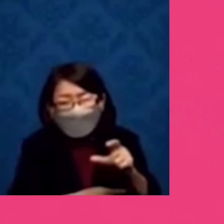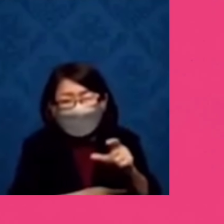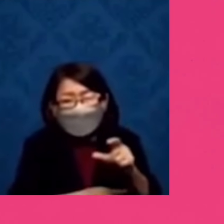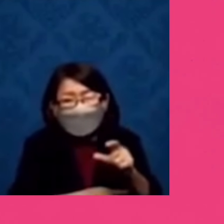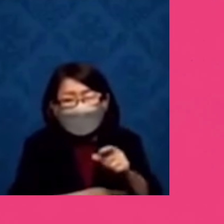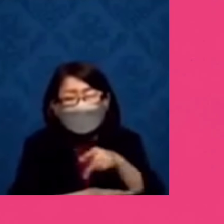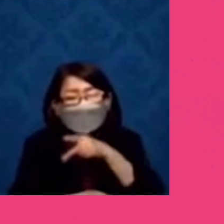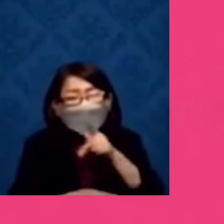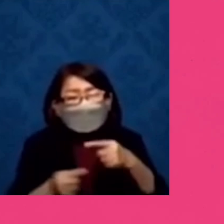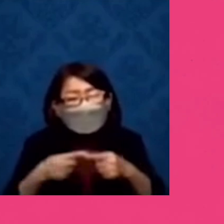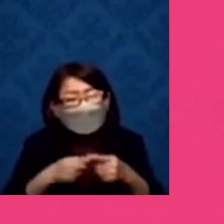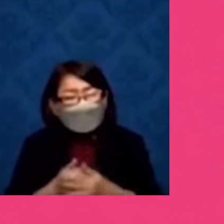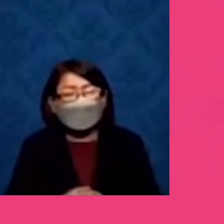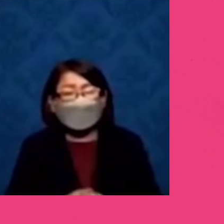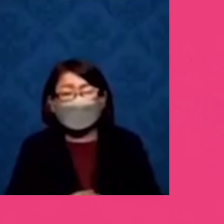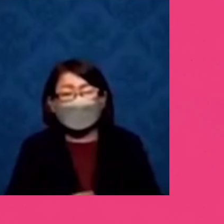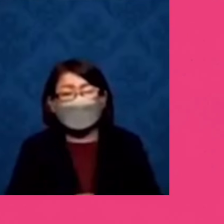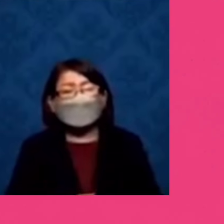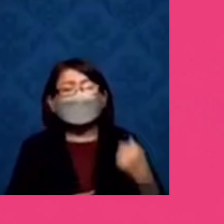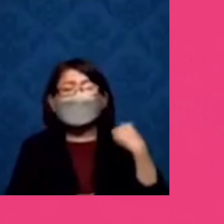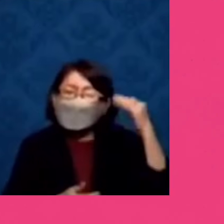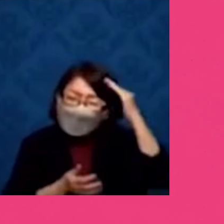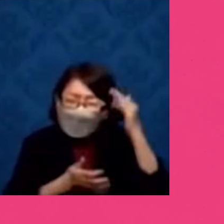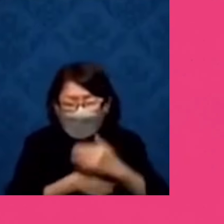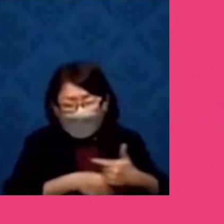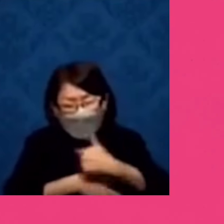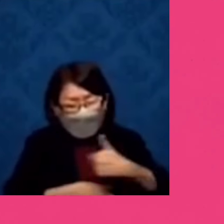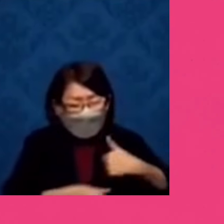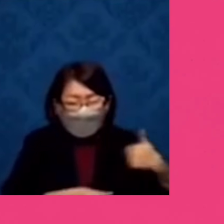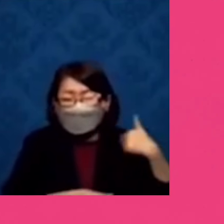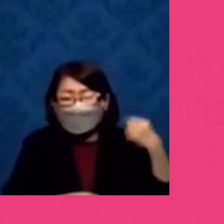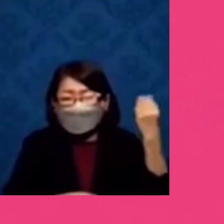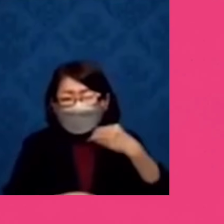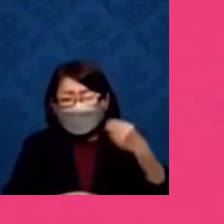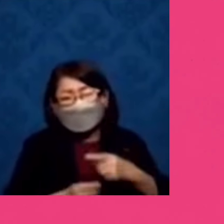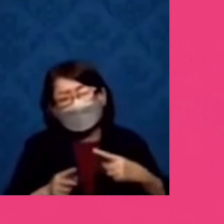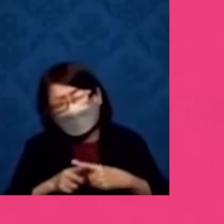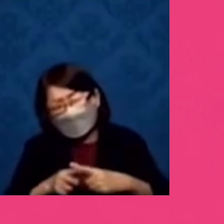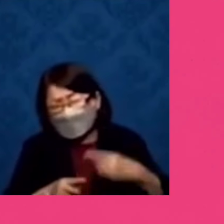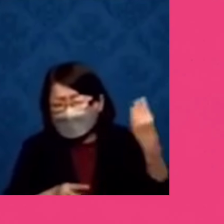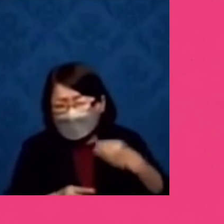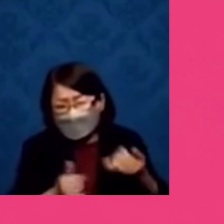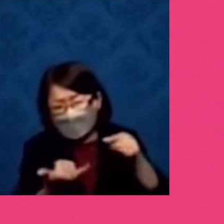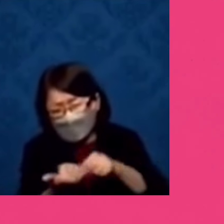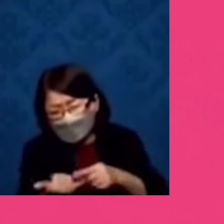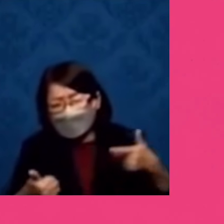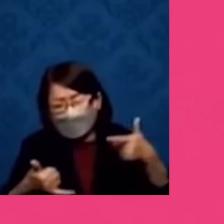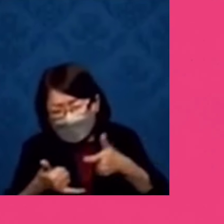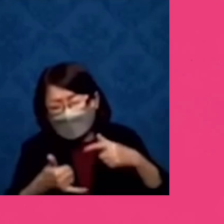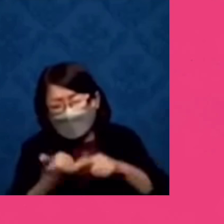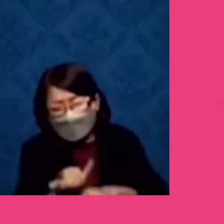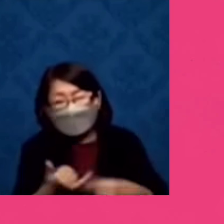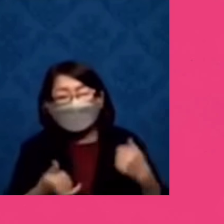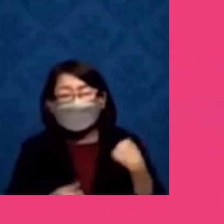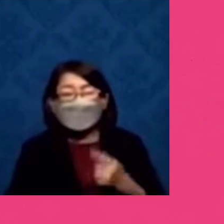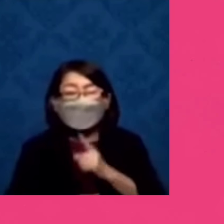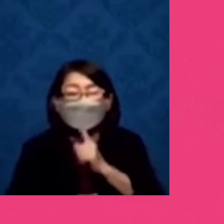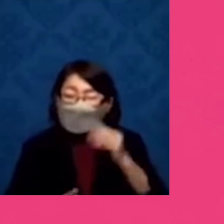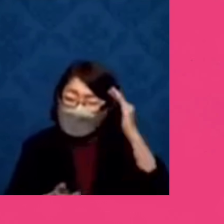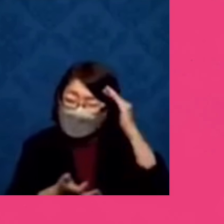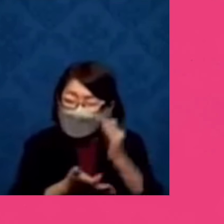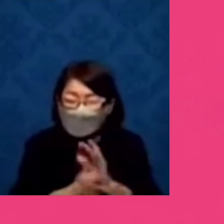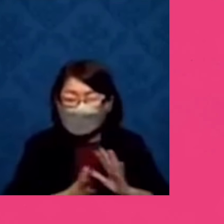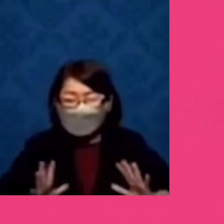ครับมีแต่ตำรวจถูกยิงอยู่ทุกวันอยู่นี่นะครับแล้วทำไมถึงมองว่าเจ้าที่ตำรวจไปใช้ความรุนแ